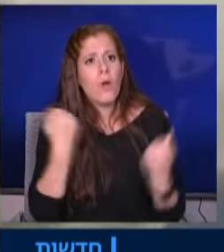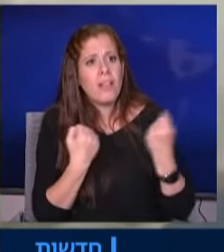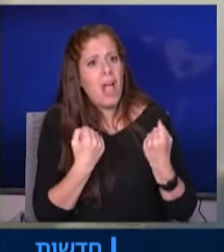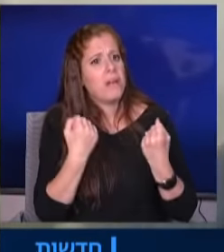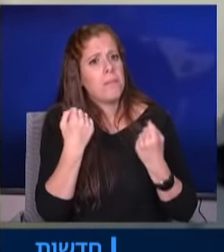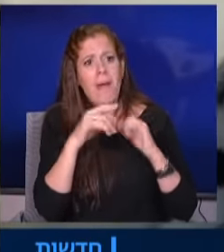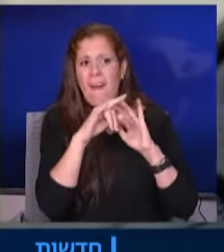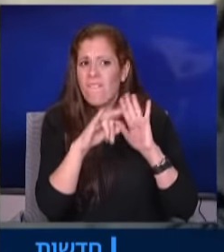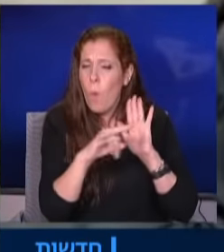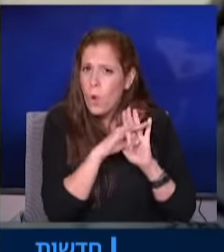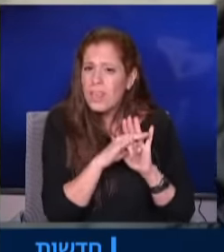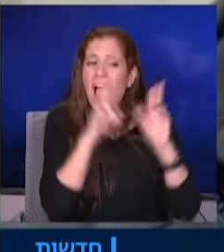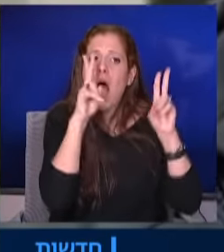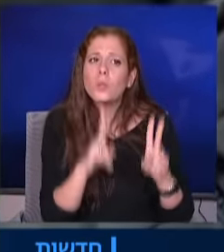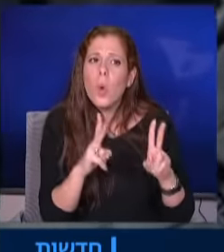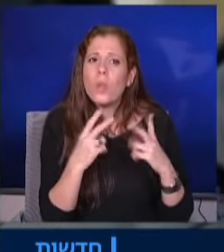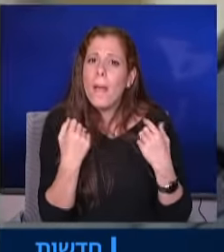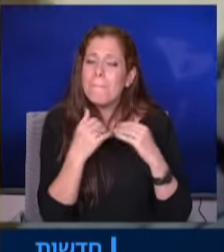פרד אורם נסישר,